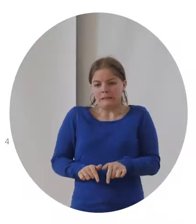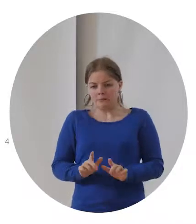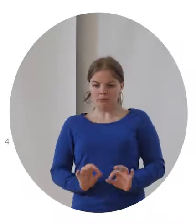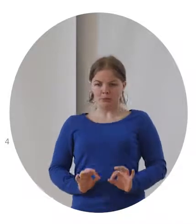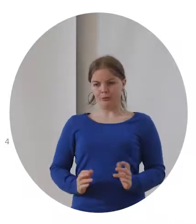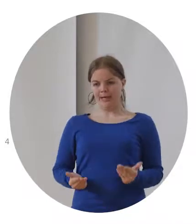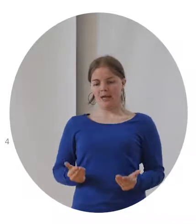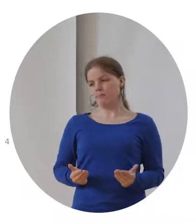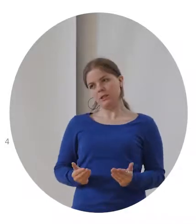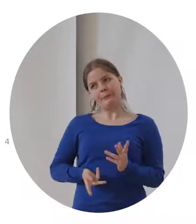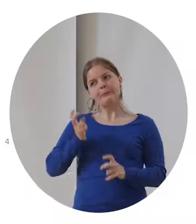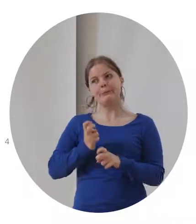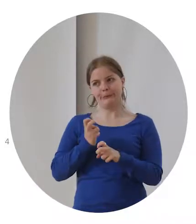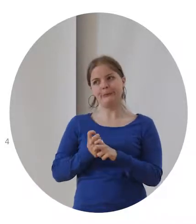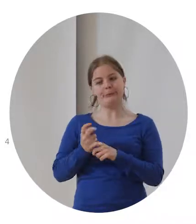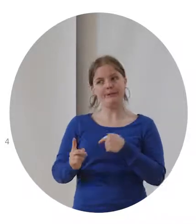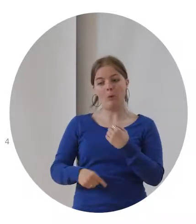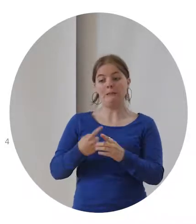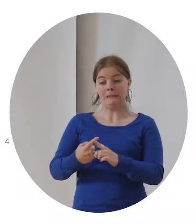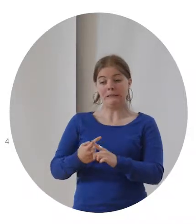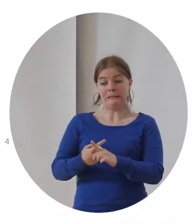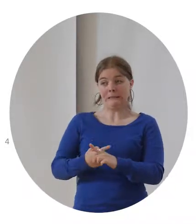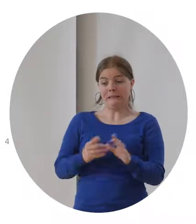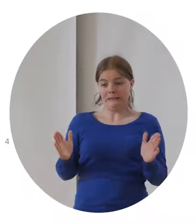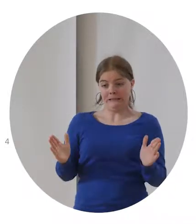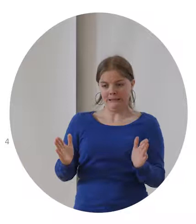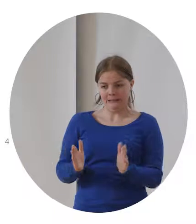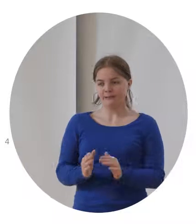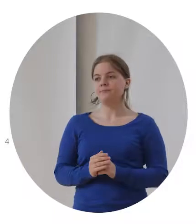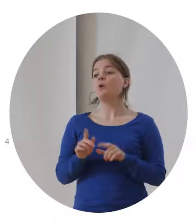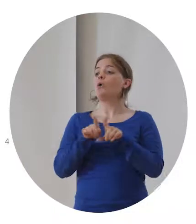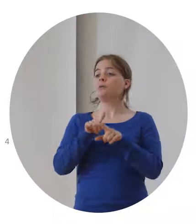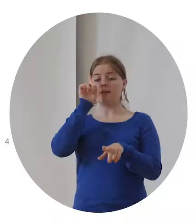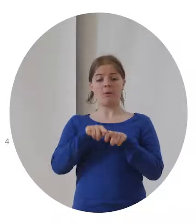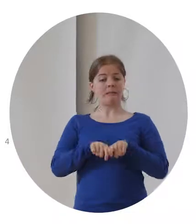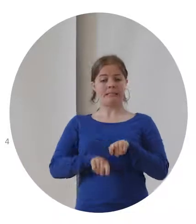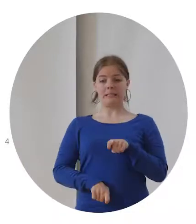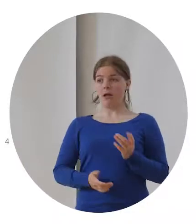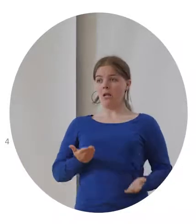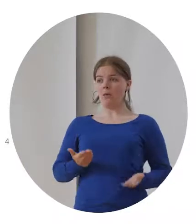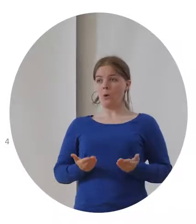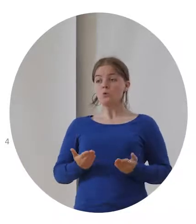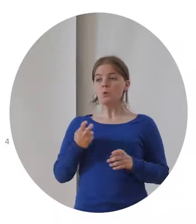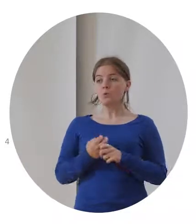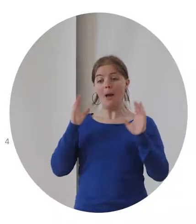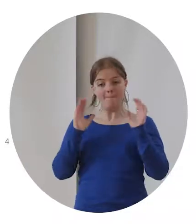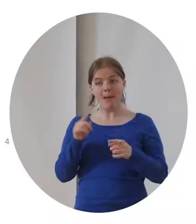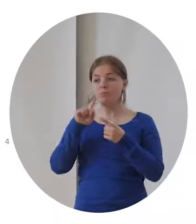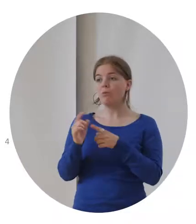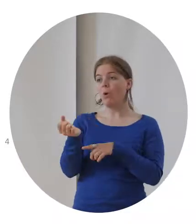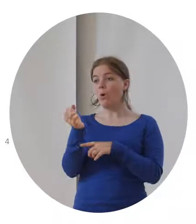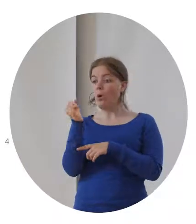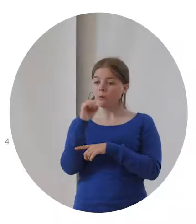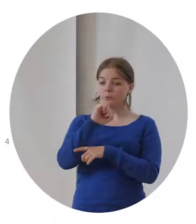polygone progressivement. La difficulté à maintenir son équilibre en statique, mais aussi en dynamique lors des retournements. Quand on tourne la